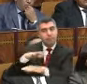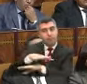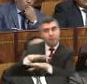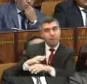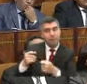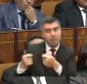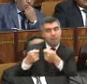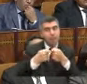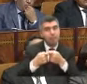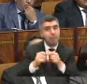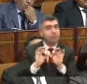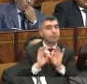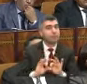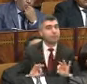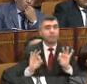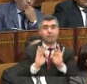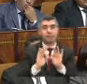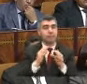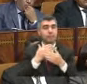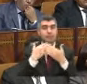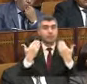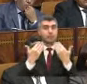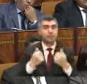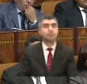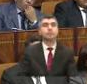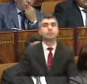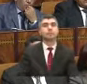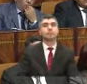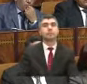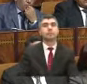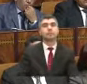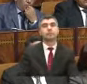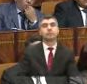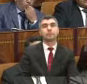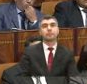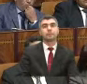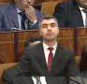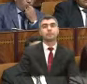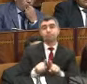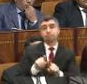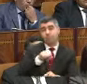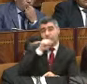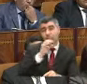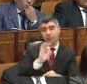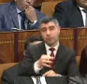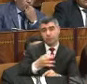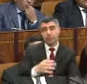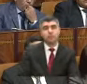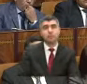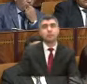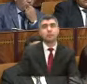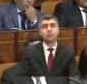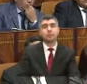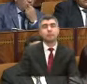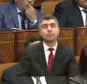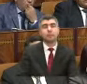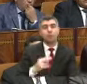يراعي أيضا البعد الإقليمي. بغينا أن هاد الجامعات أن يكون